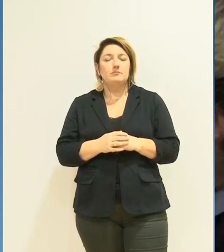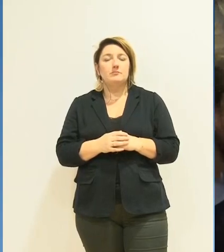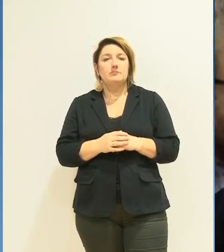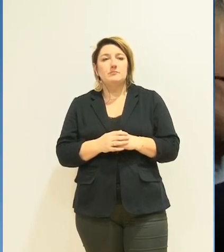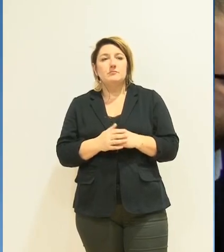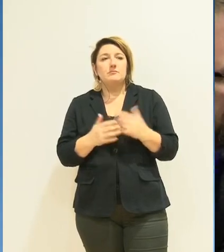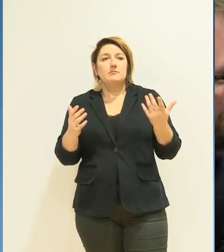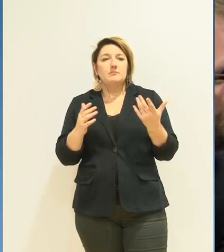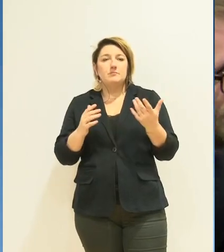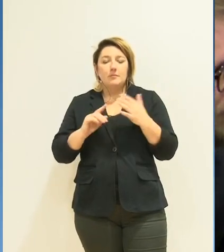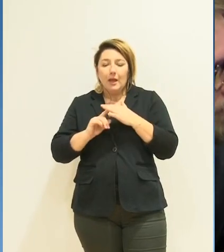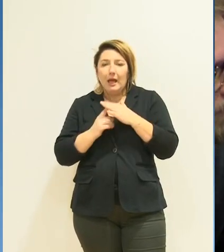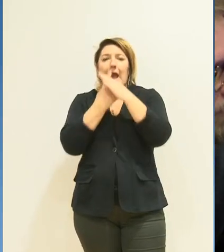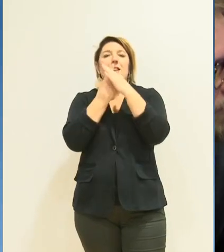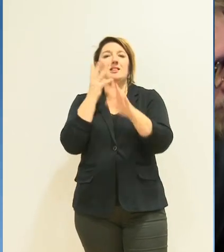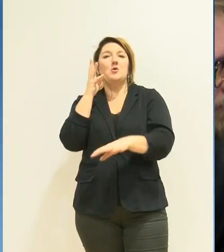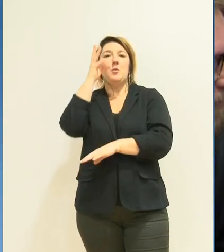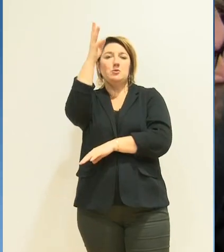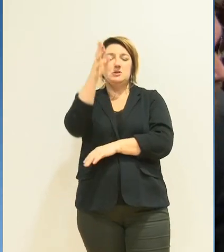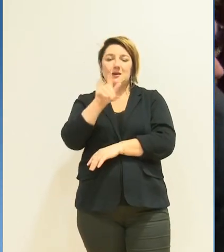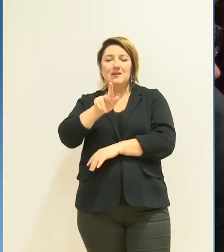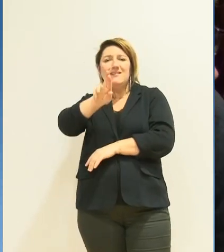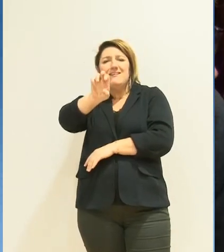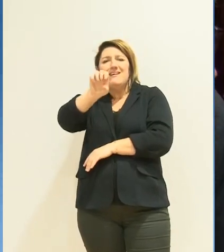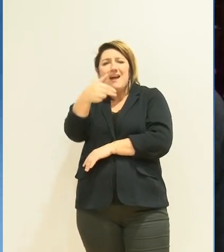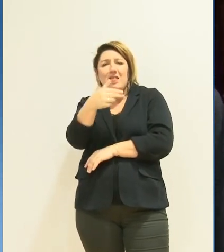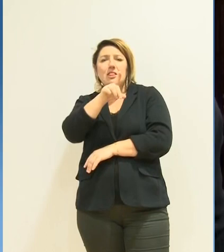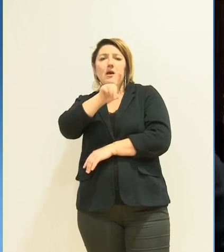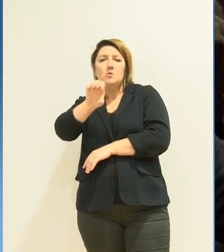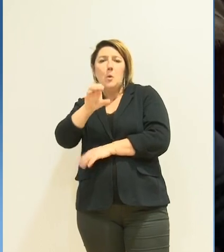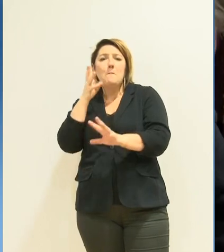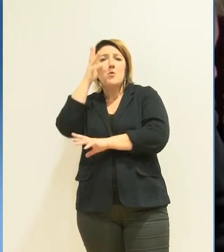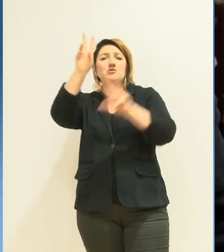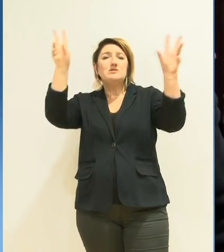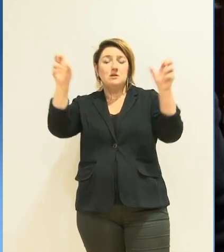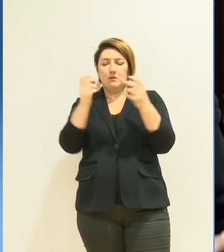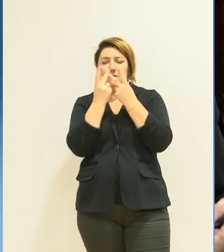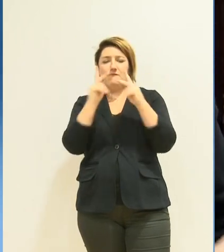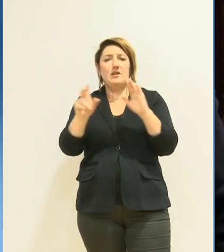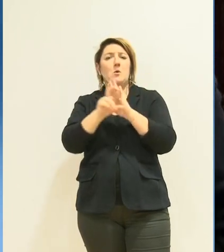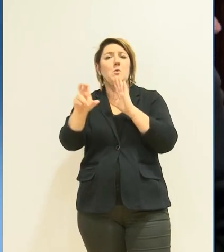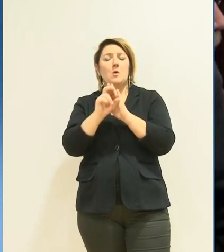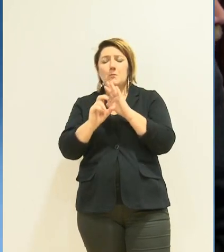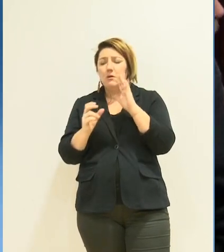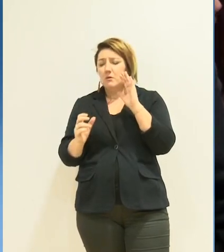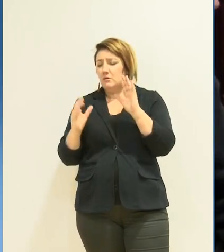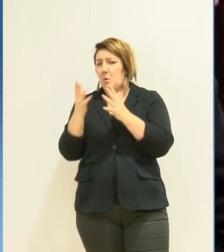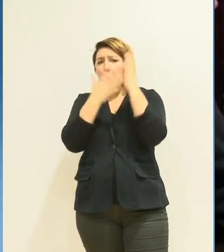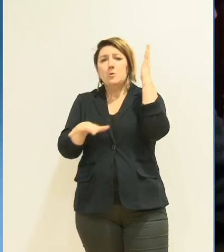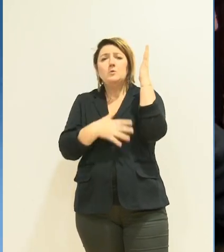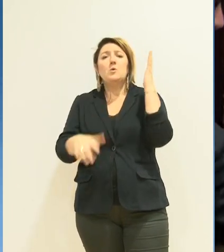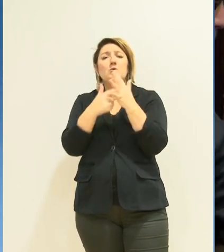graines de projets graines de projet c'est le dispositif que la ville de grenoble a lancé à l'automne 2017